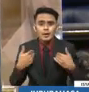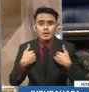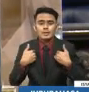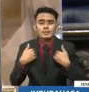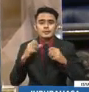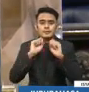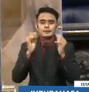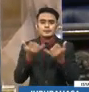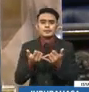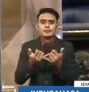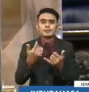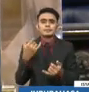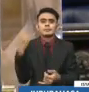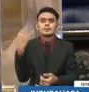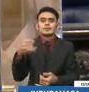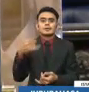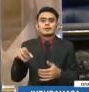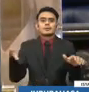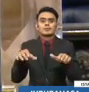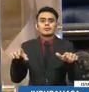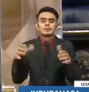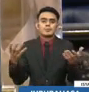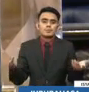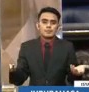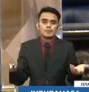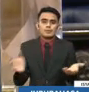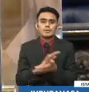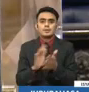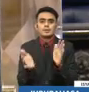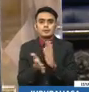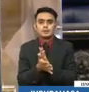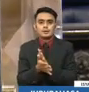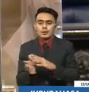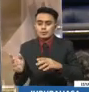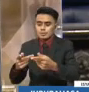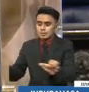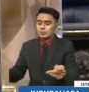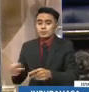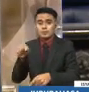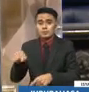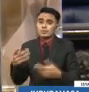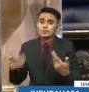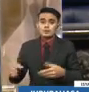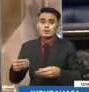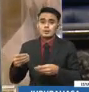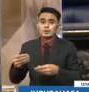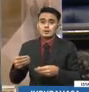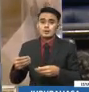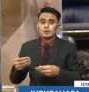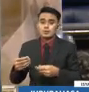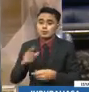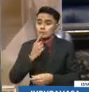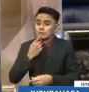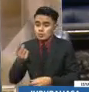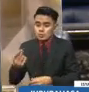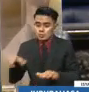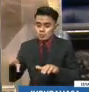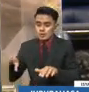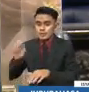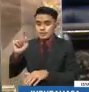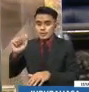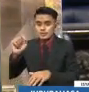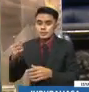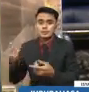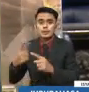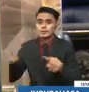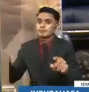ada syarikat-syarikat yang tidak mampu melaksanakan tugas tersebut. Jadi kadang-kadang kawasan tu dah kita bagi tahu satelit tapi tak dibuat. Begitu juga